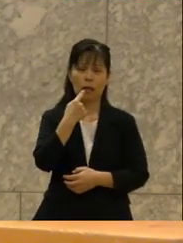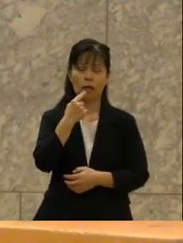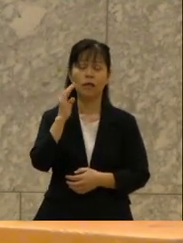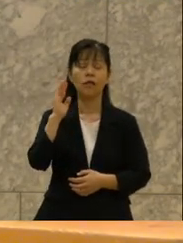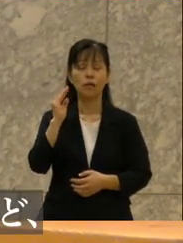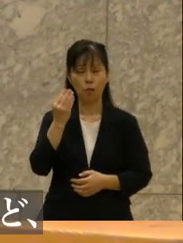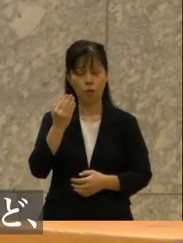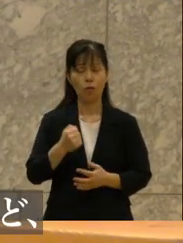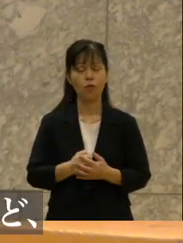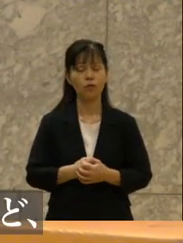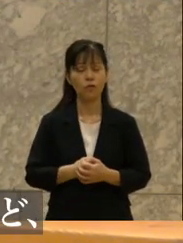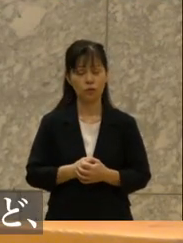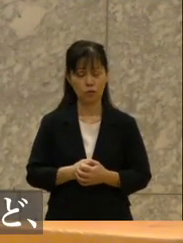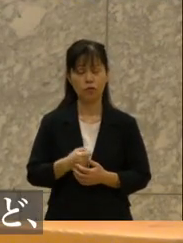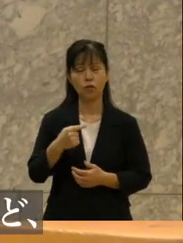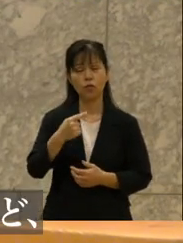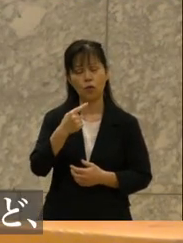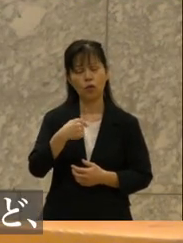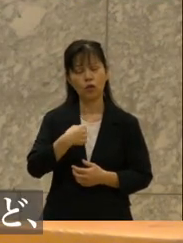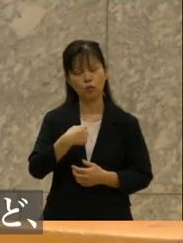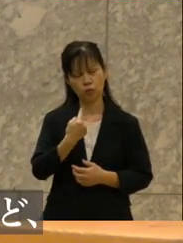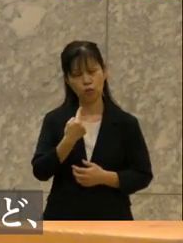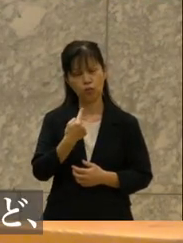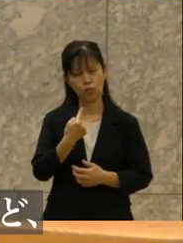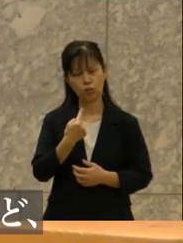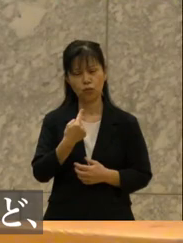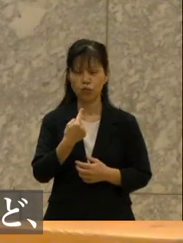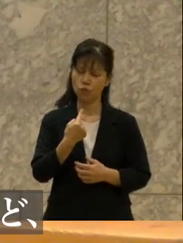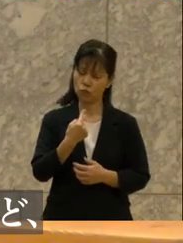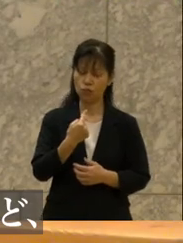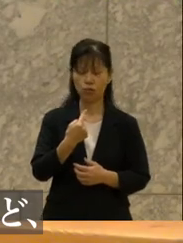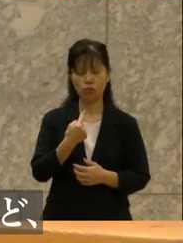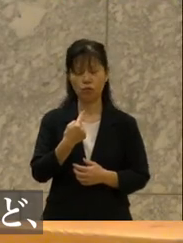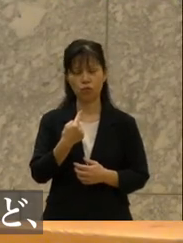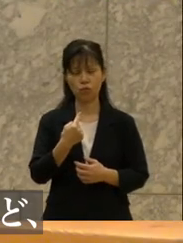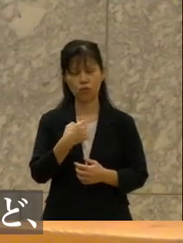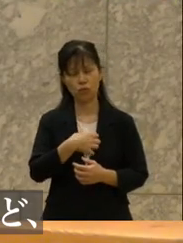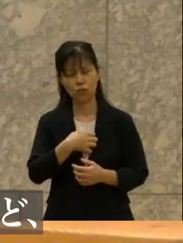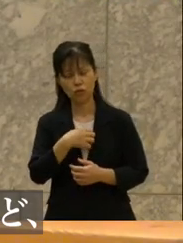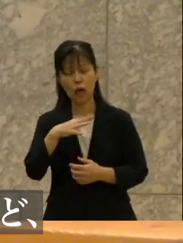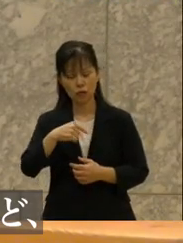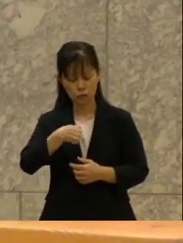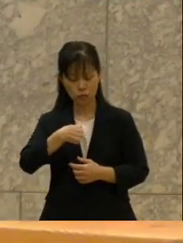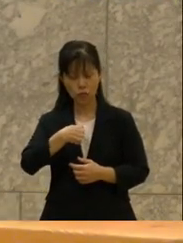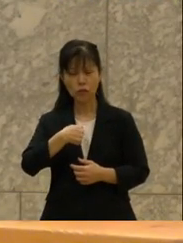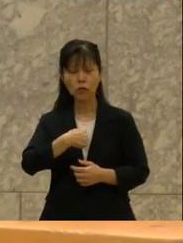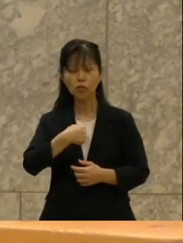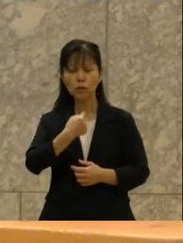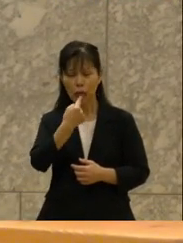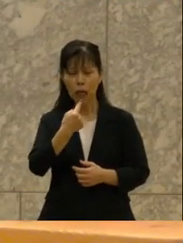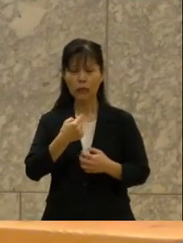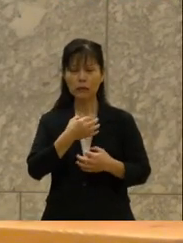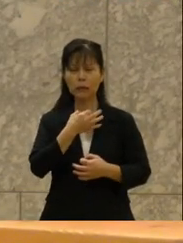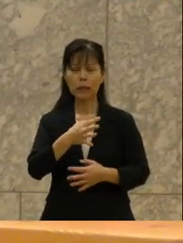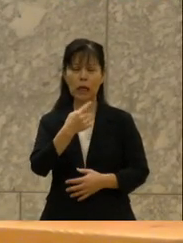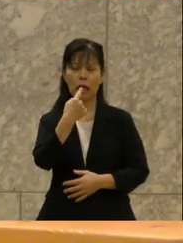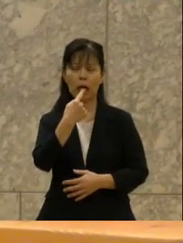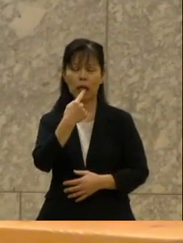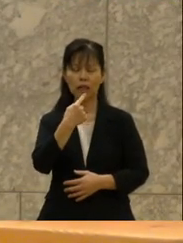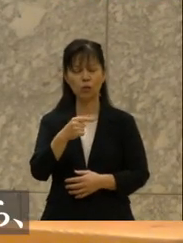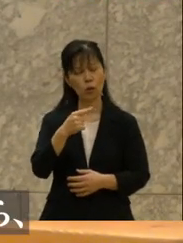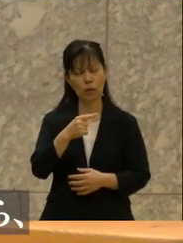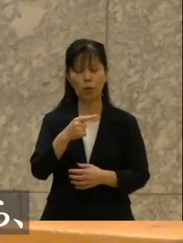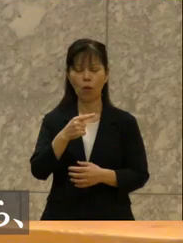なんていうかそういう自分が自分で余計嫌になってしまった部分もあったんですけどでもそこでまた潰れて